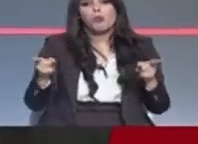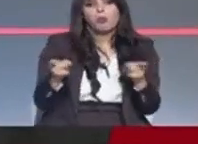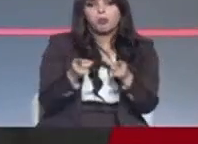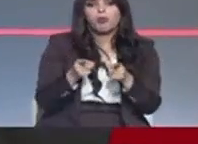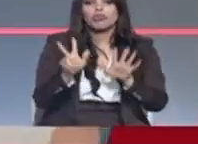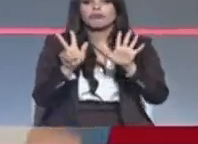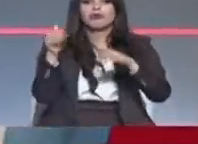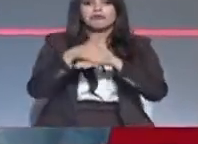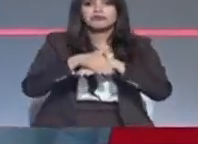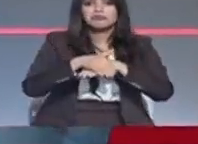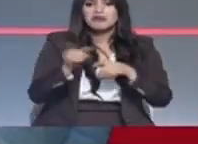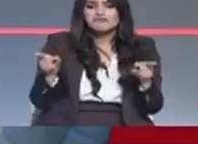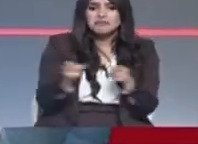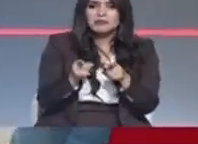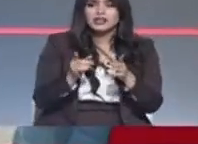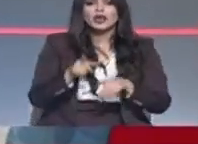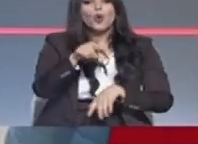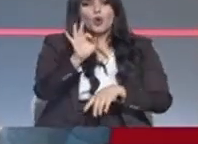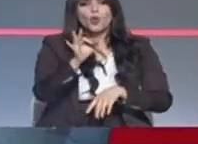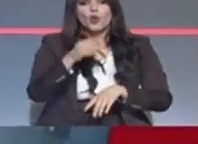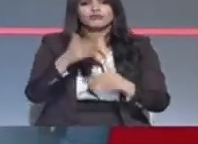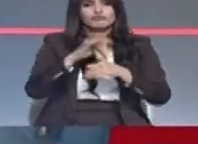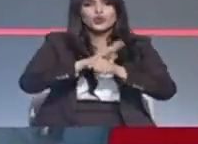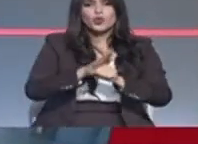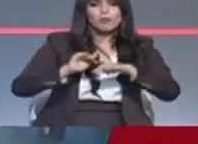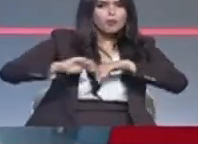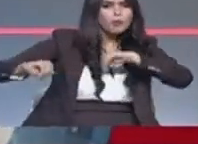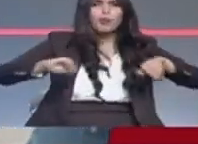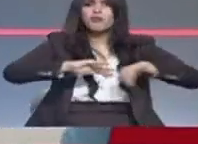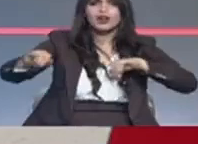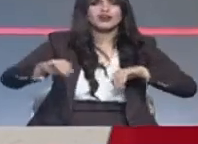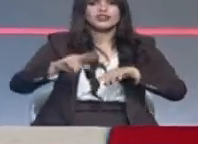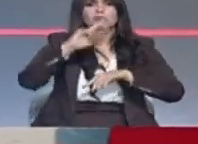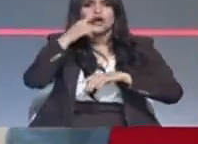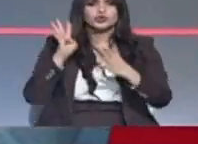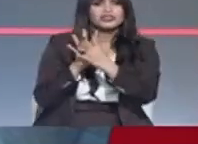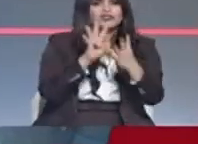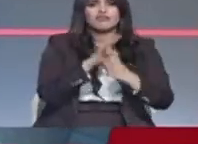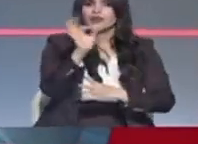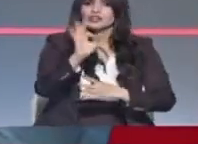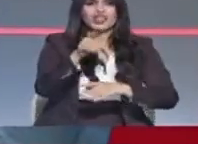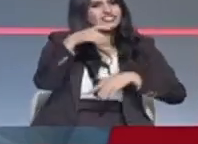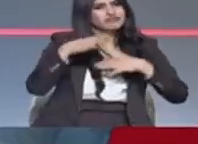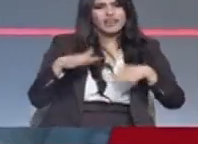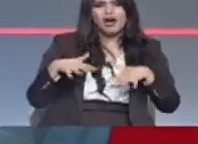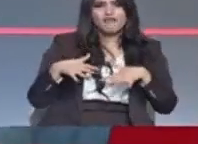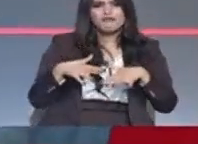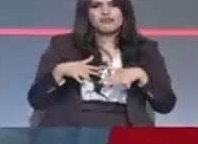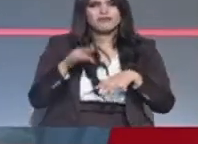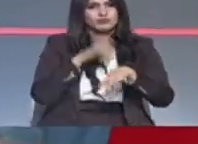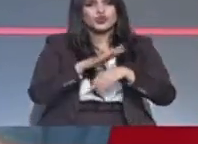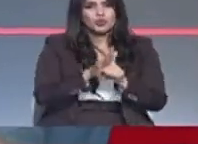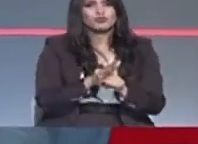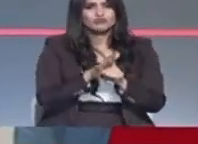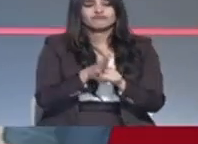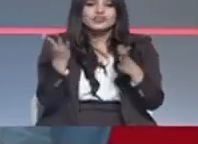حتى 8 متاع الليل. ريح الكورونا فرقتنا معناتها ما عادش الناس باش تلم كيما قبل وواحد باش يحتاطوا يخافوا خاطر مرض وواحد وكذا. ما